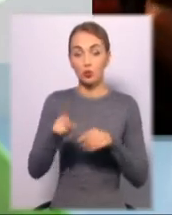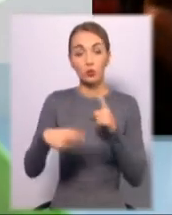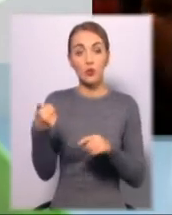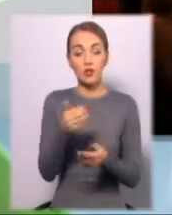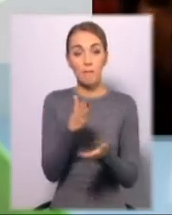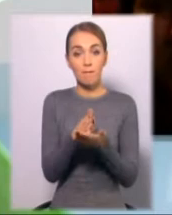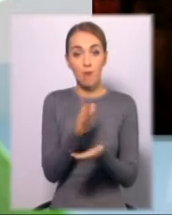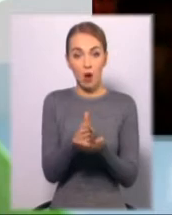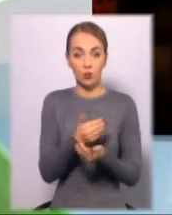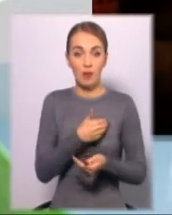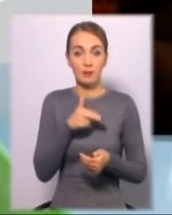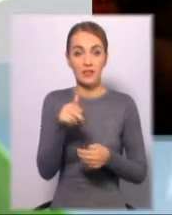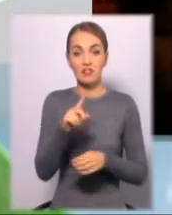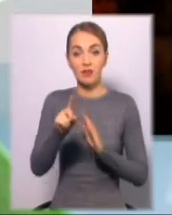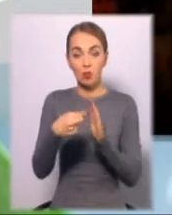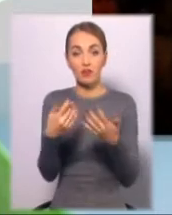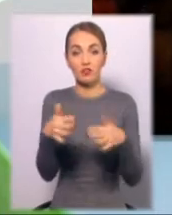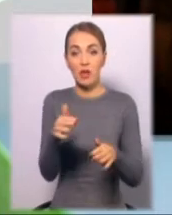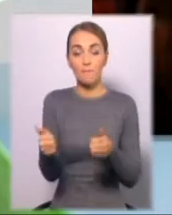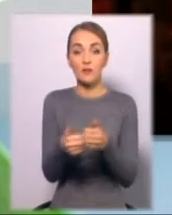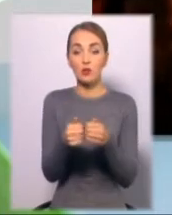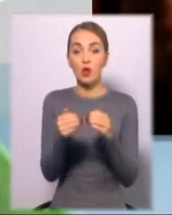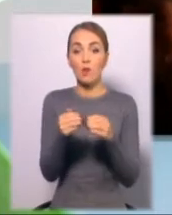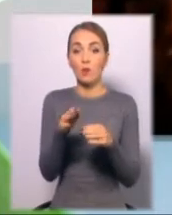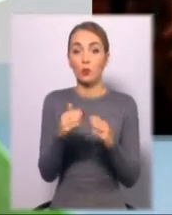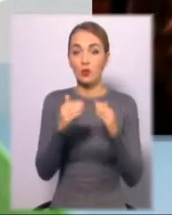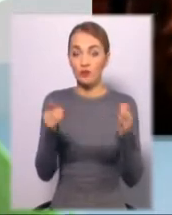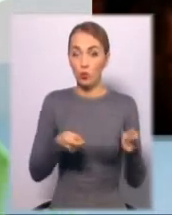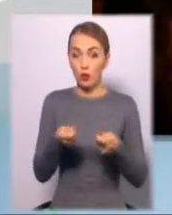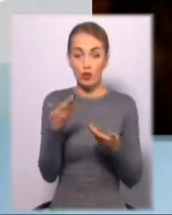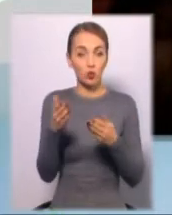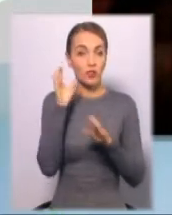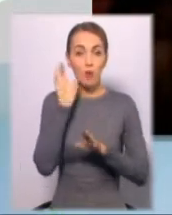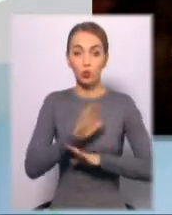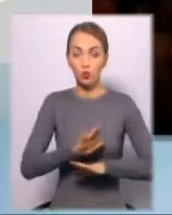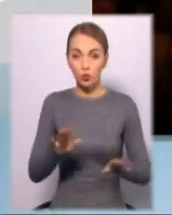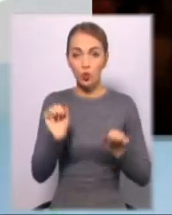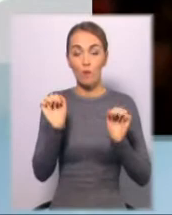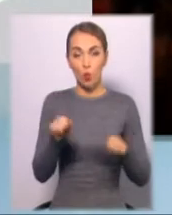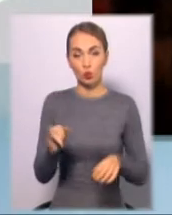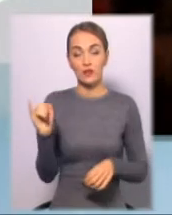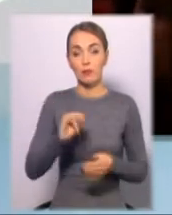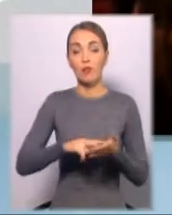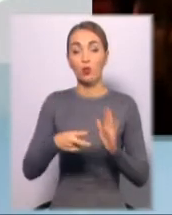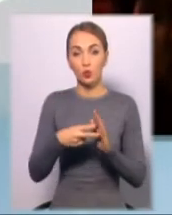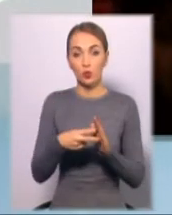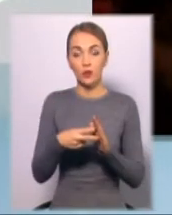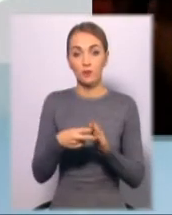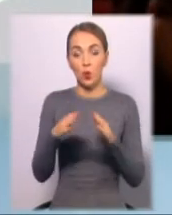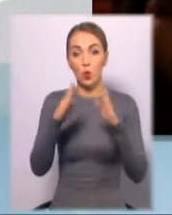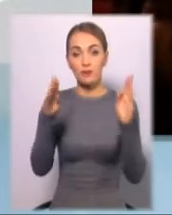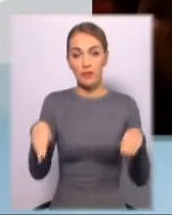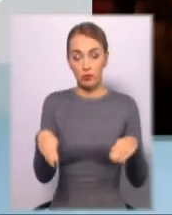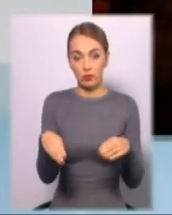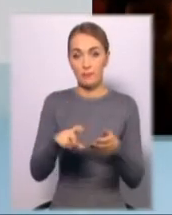намір піти зі своїми вимогами вже під будівлю уряду, а якщо їх не почують, то можуть і планують розбити наметове містечко